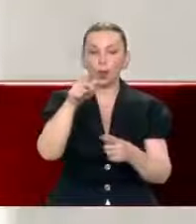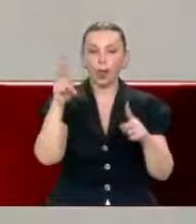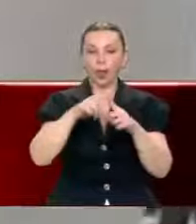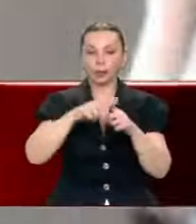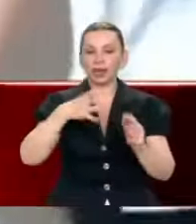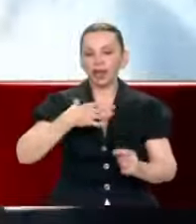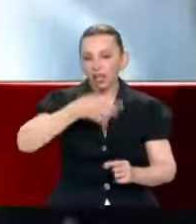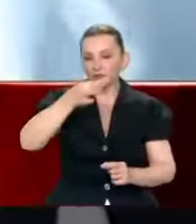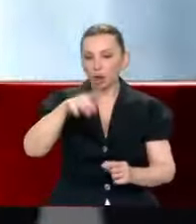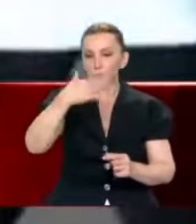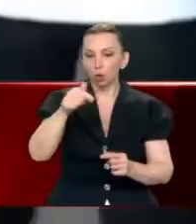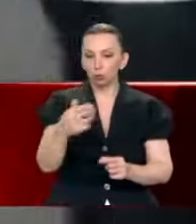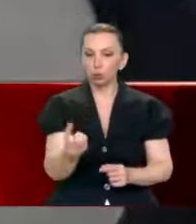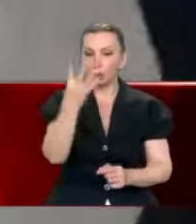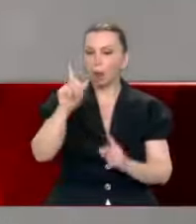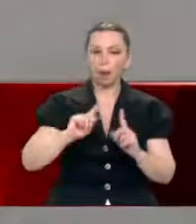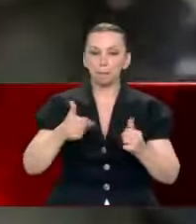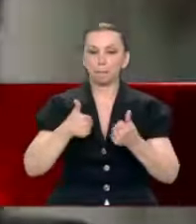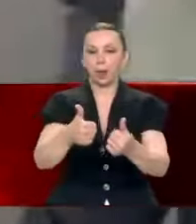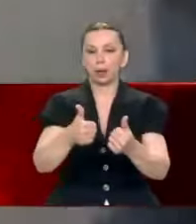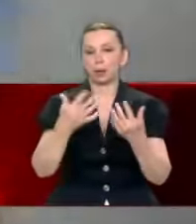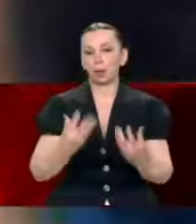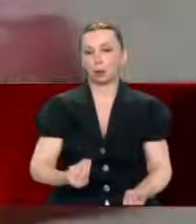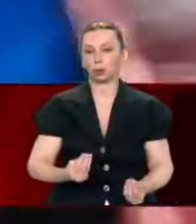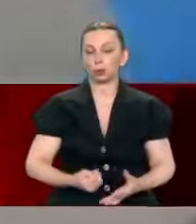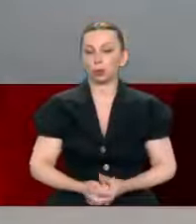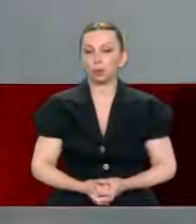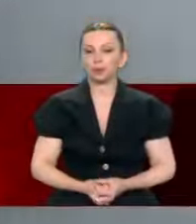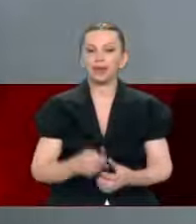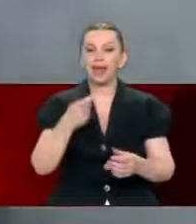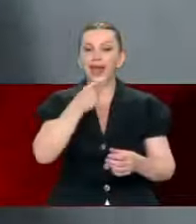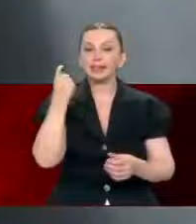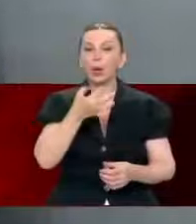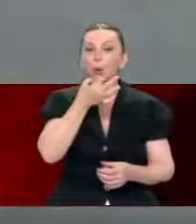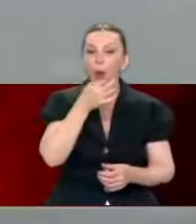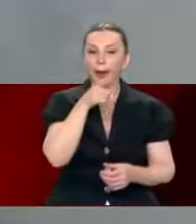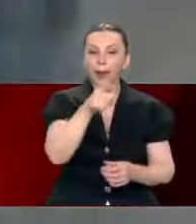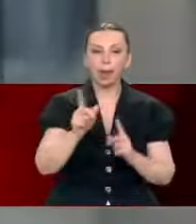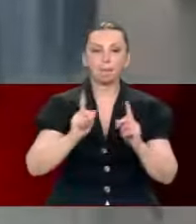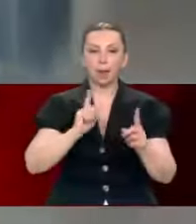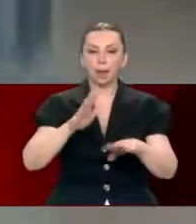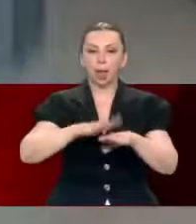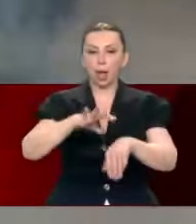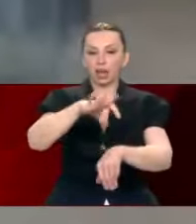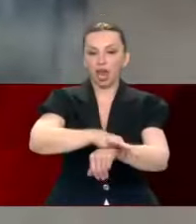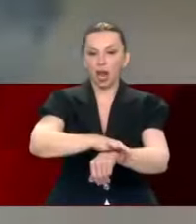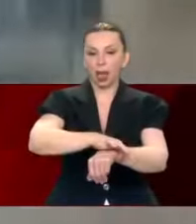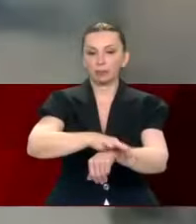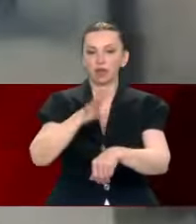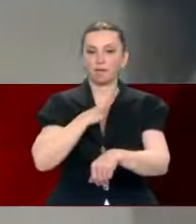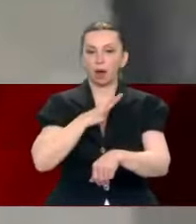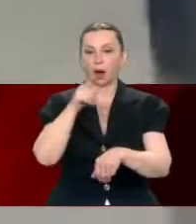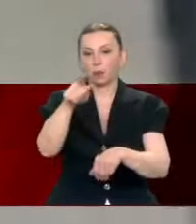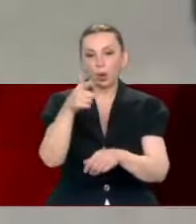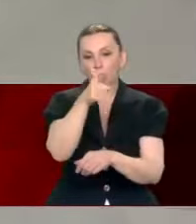emniyetteki işlemlerinin ardından bu sabah adliyeye sevk edildi. Sahtekarlar. Eski hakem Demirlek adliyede elleri kelepçeli halde işte böyle